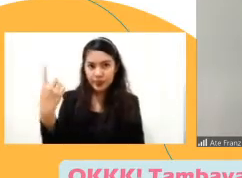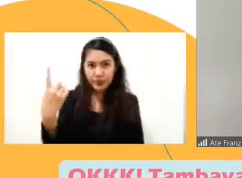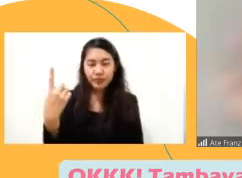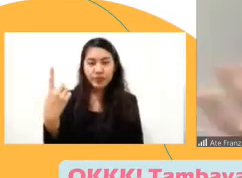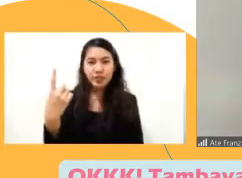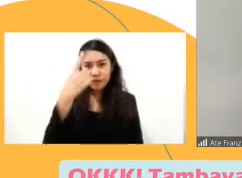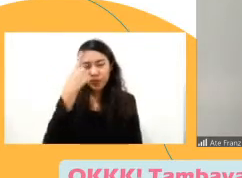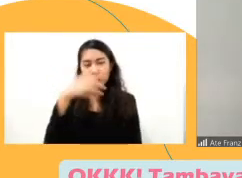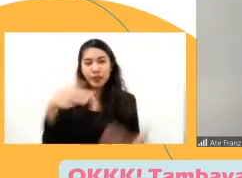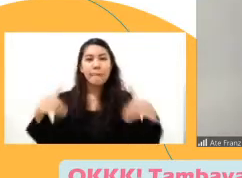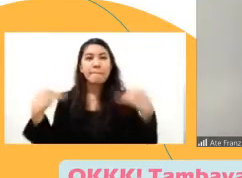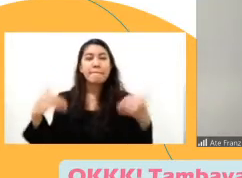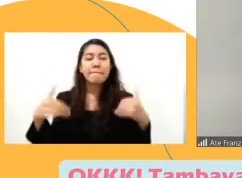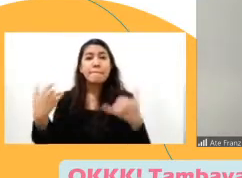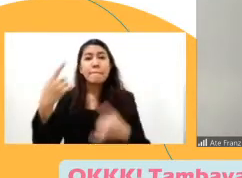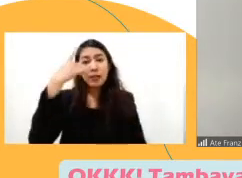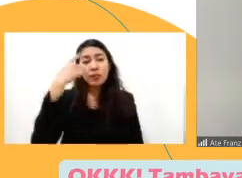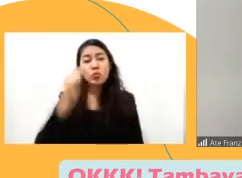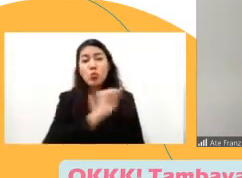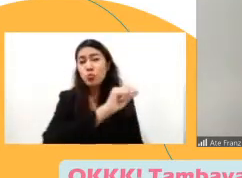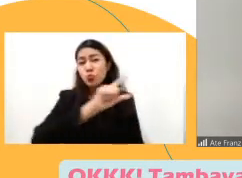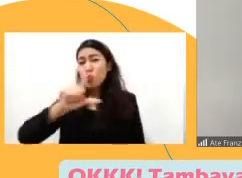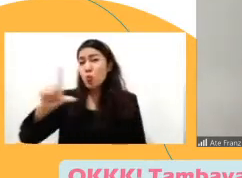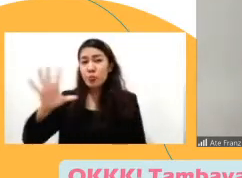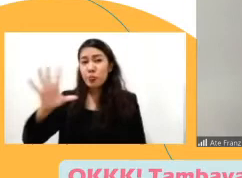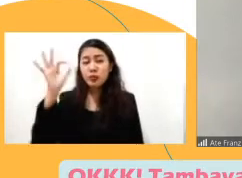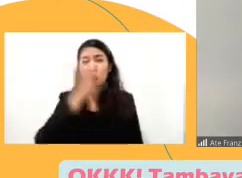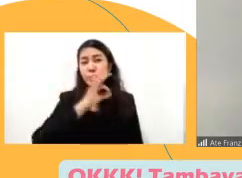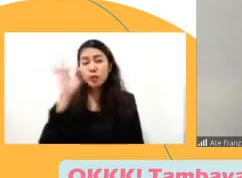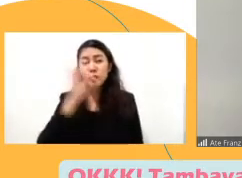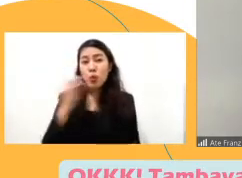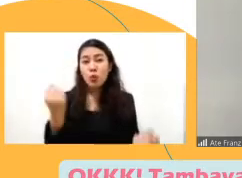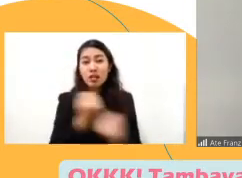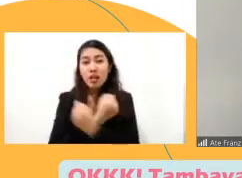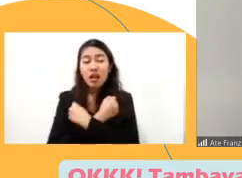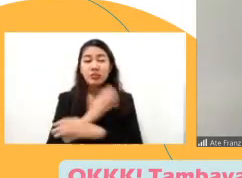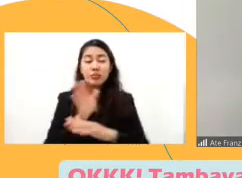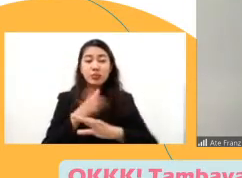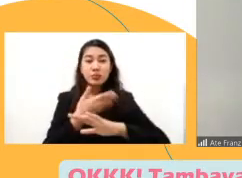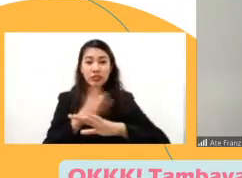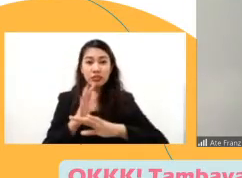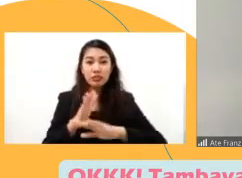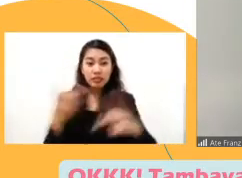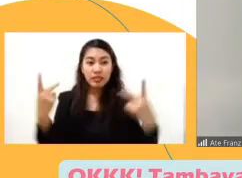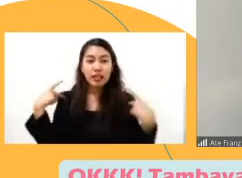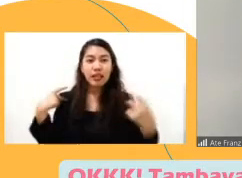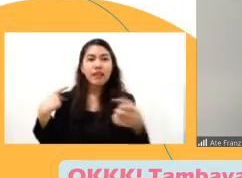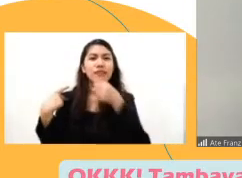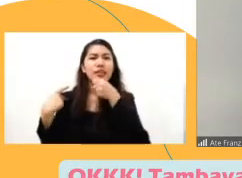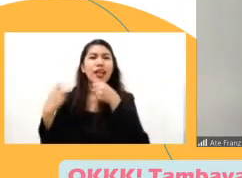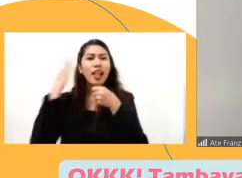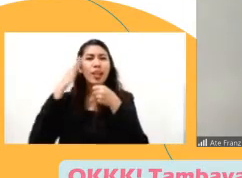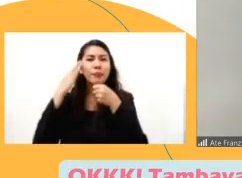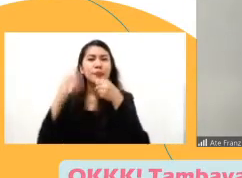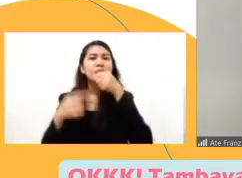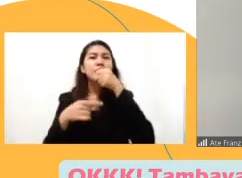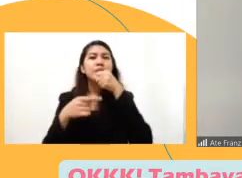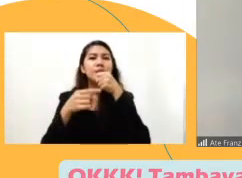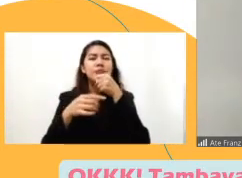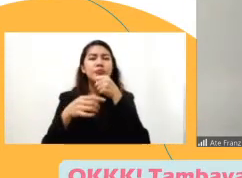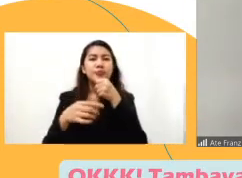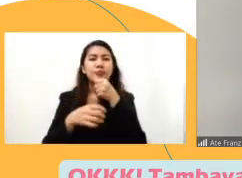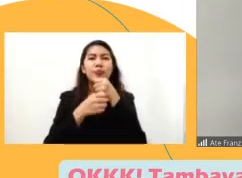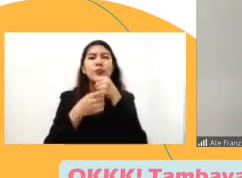kundi sa ating lahat mga Pilipino, di ba? Sino ba sa inyo ang may mga karaoke dyan, no? Hindi mawawala sa mga party,